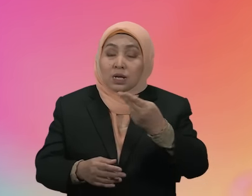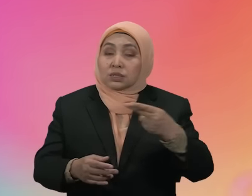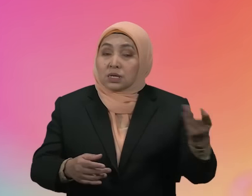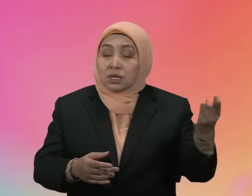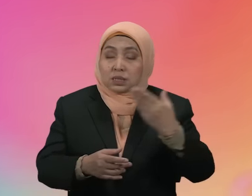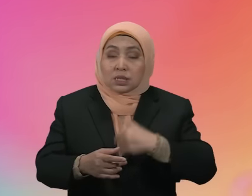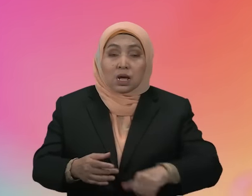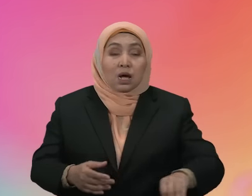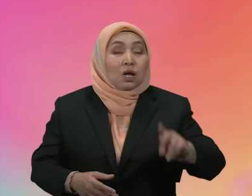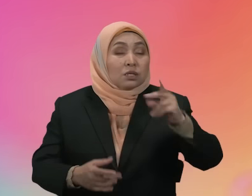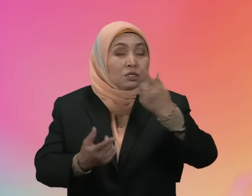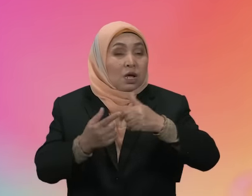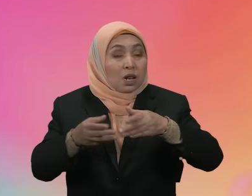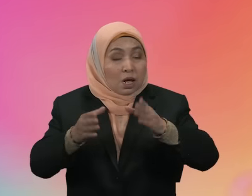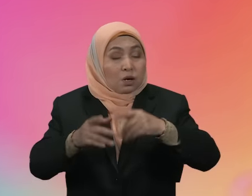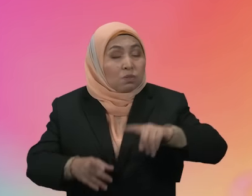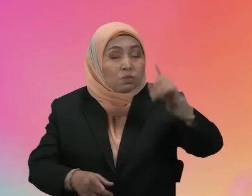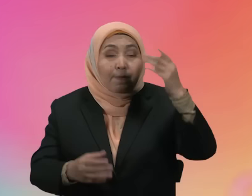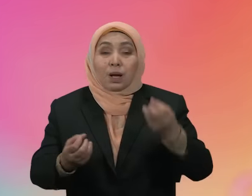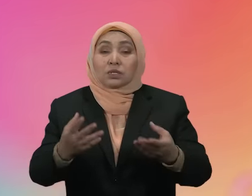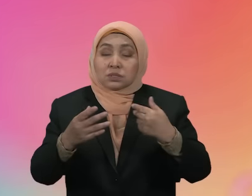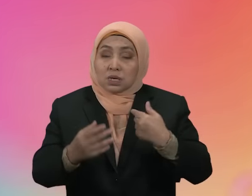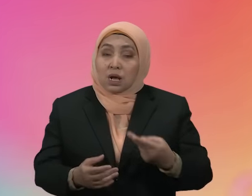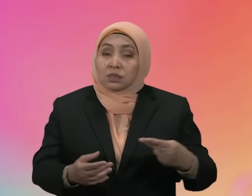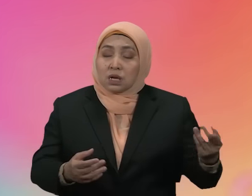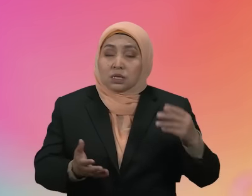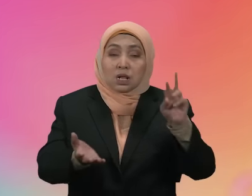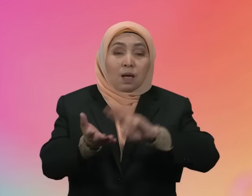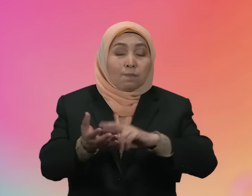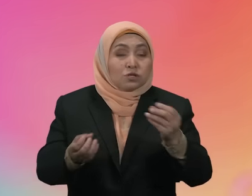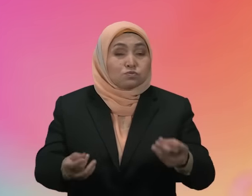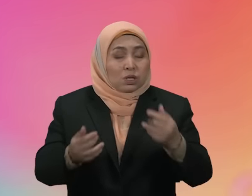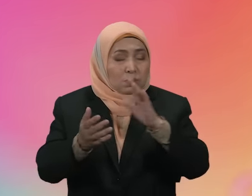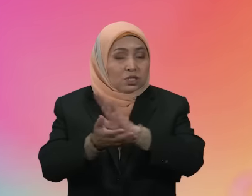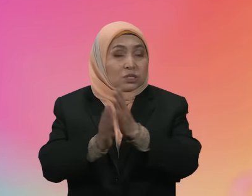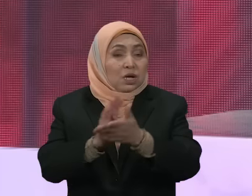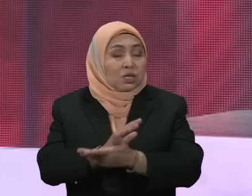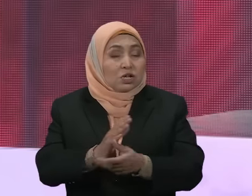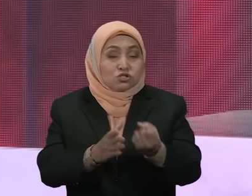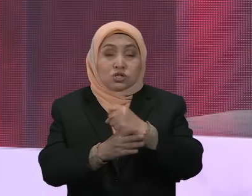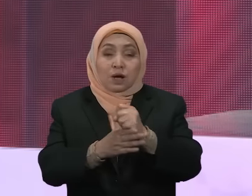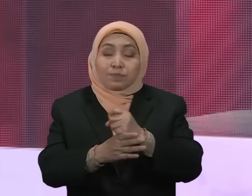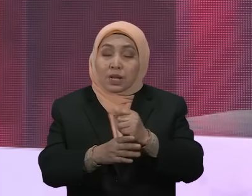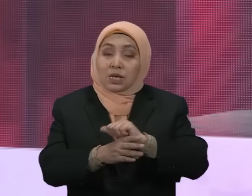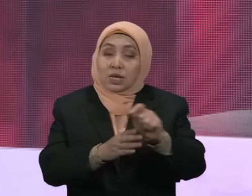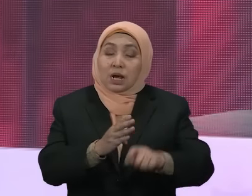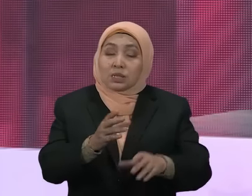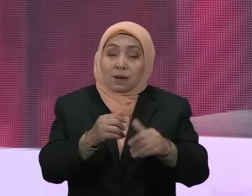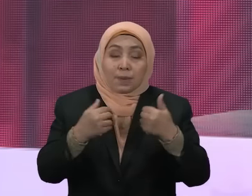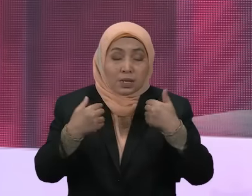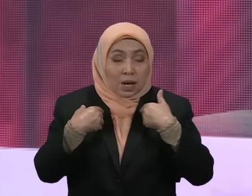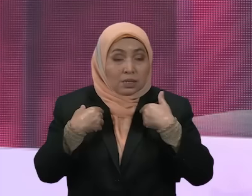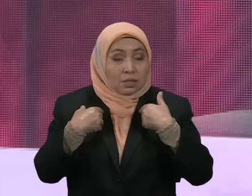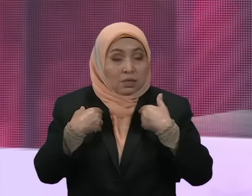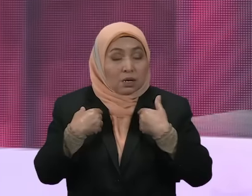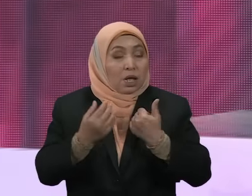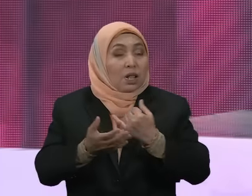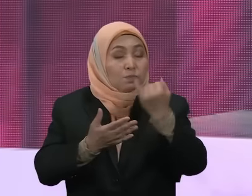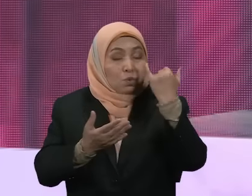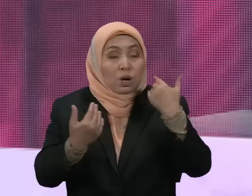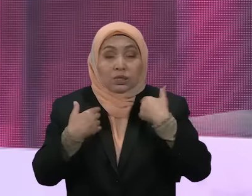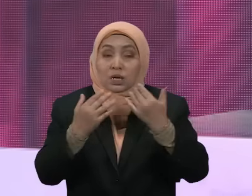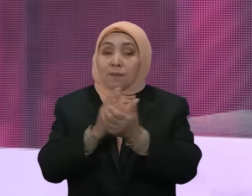Allah Subhanahu Wa Taala. Banyak harta ianya dilaburkan cepat-cepat untuk menjadi saham akhirat. Dapat ada diri, ada ilmu,